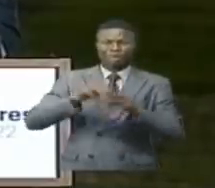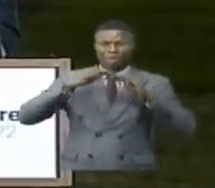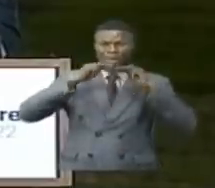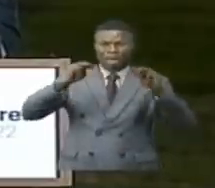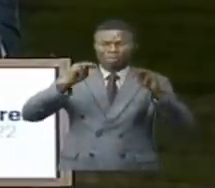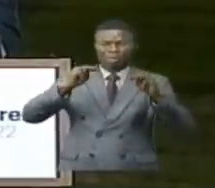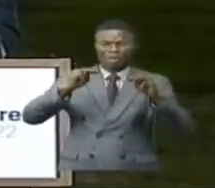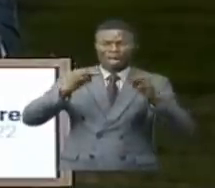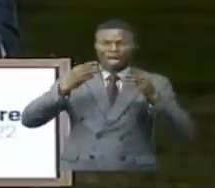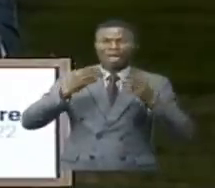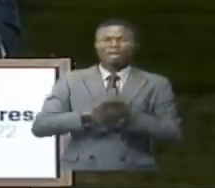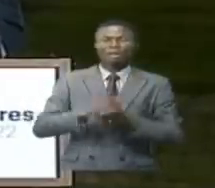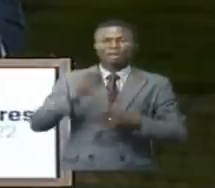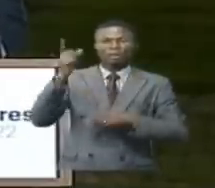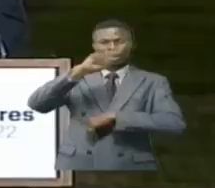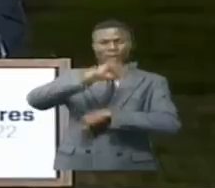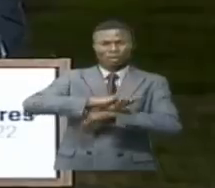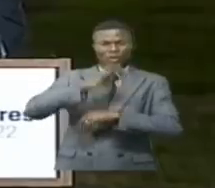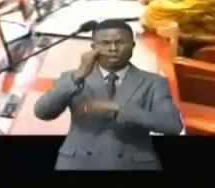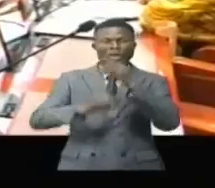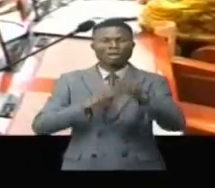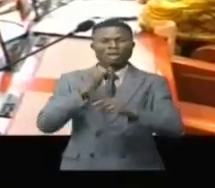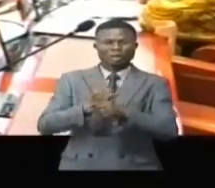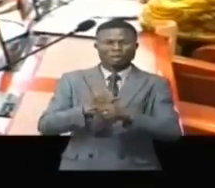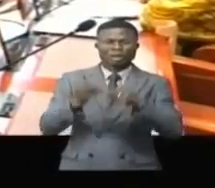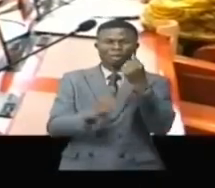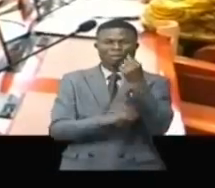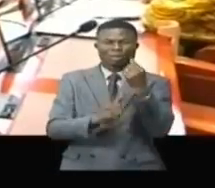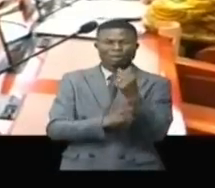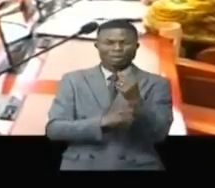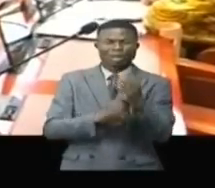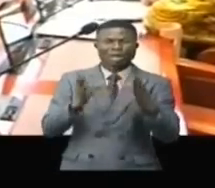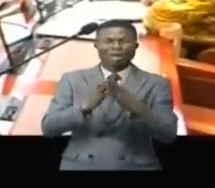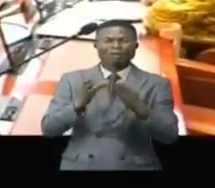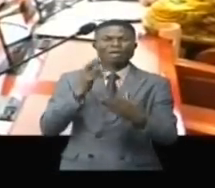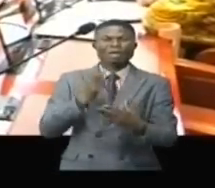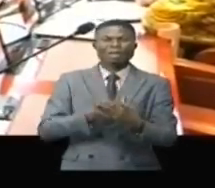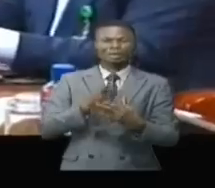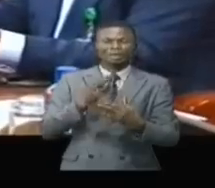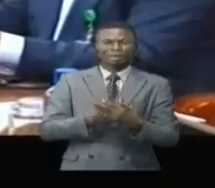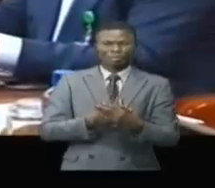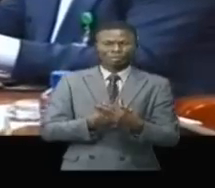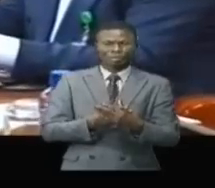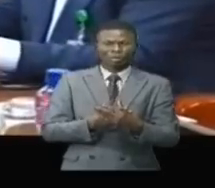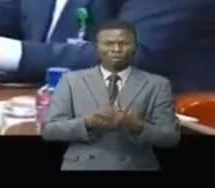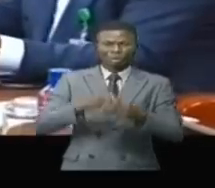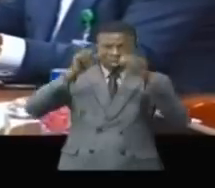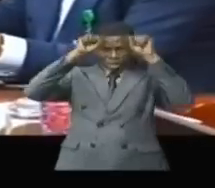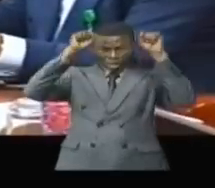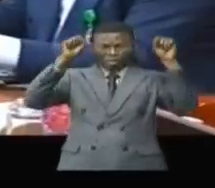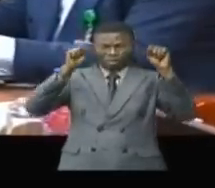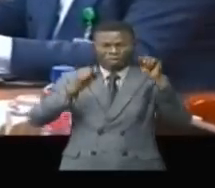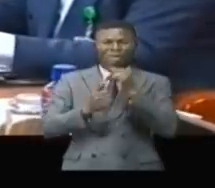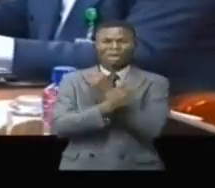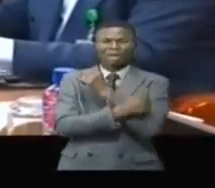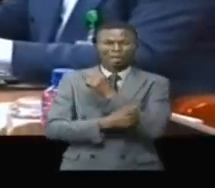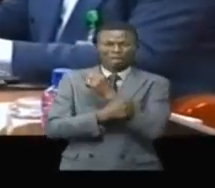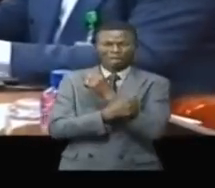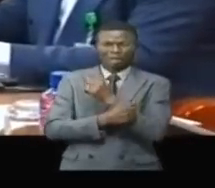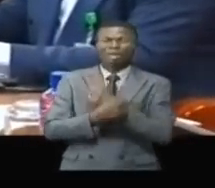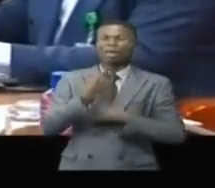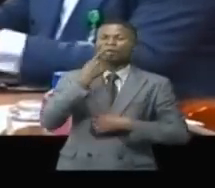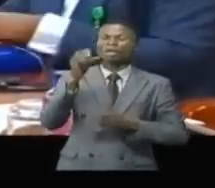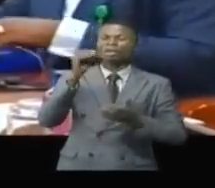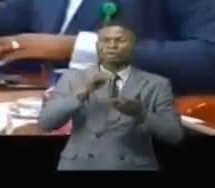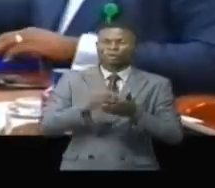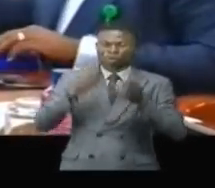diffusé à l'occasion de la Journée internationale de personnes vivant avec handicap, le président de la République a réitéré